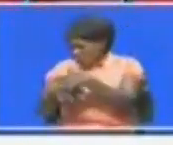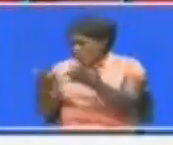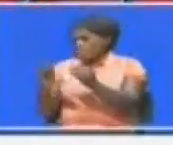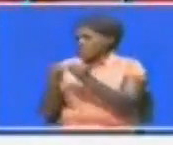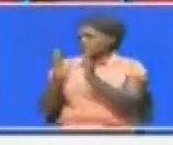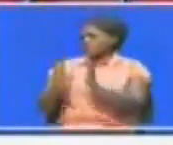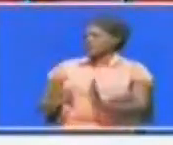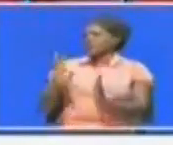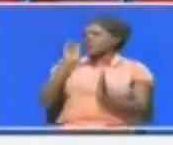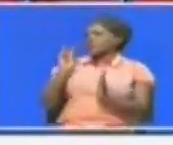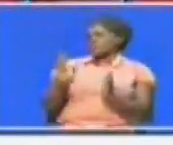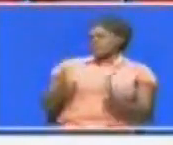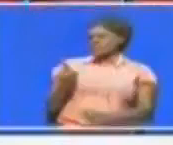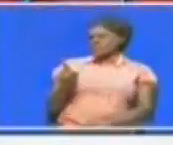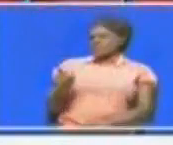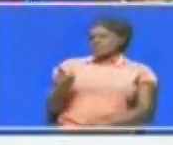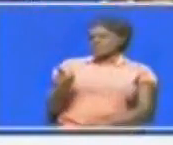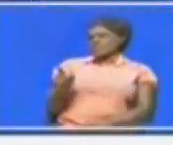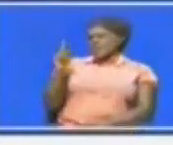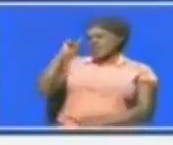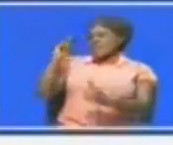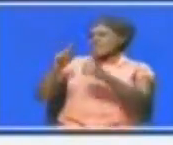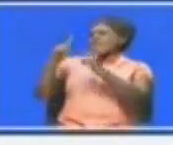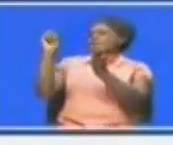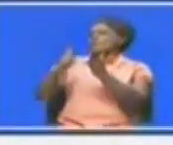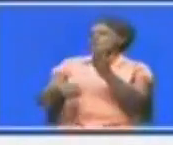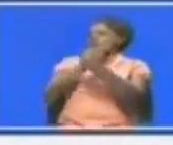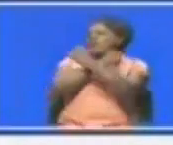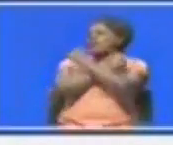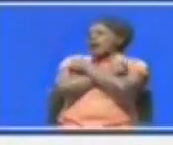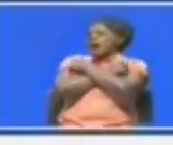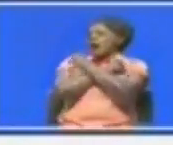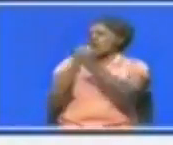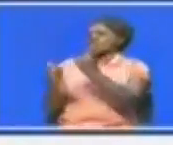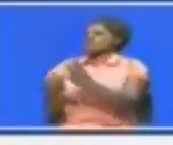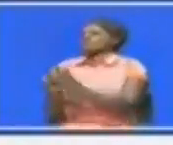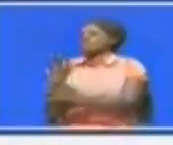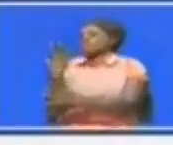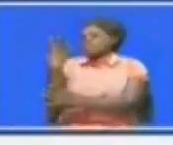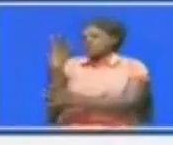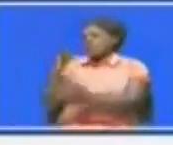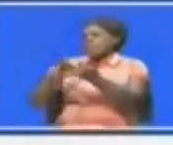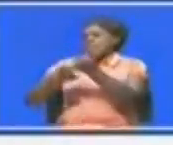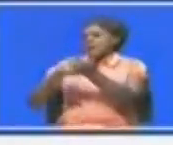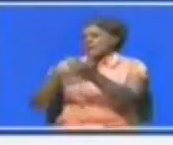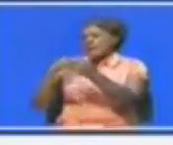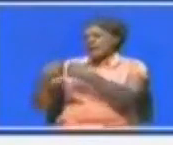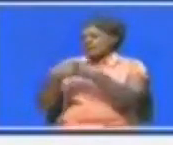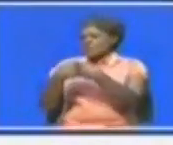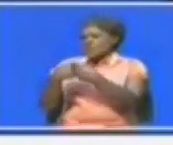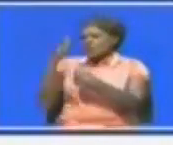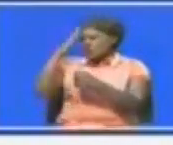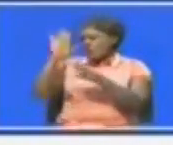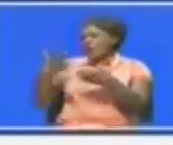mtu, angalia huyo mtu anakusudi gani. Manake mapenzi ni kitu inakuwa na ndoa iko na changamoto. Na ukitaka kujua uko